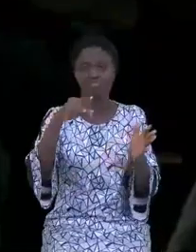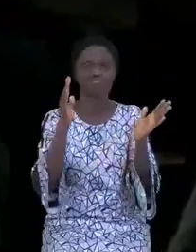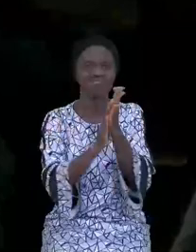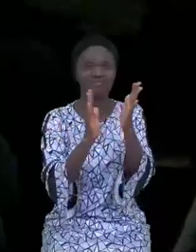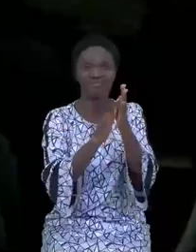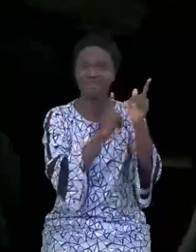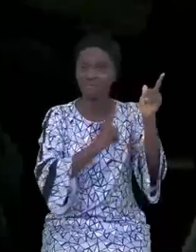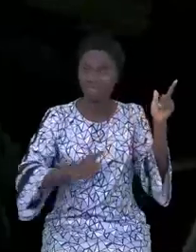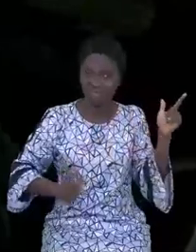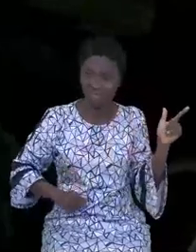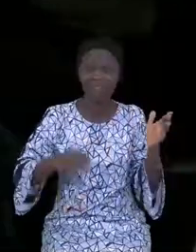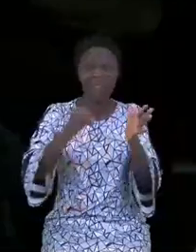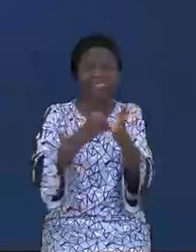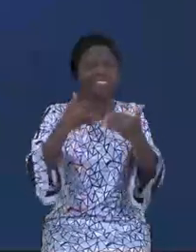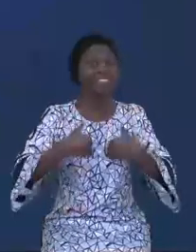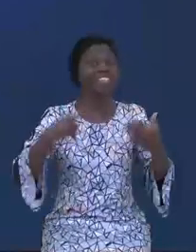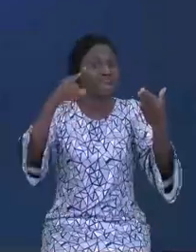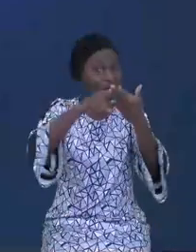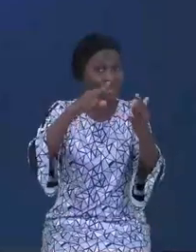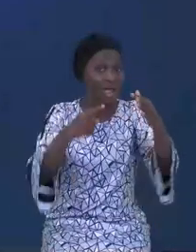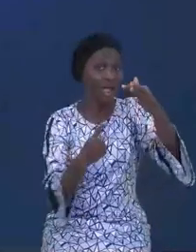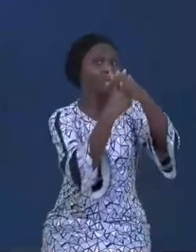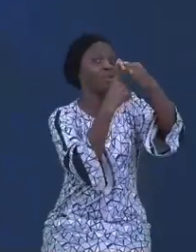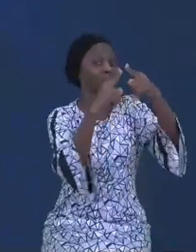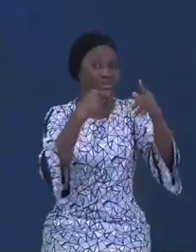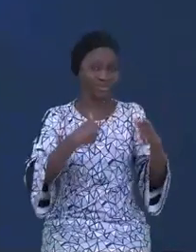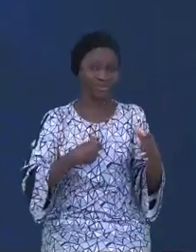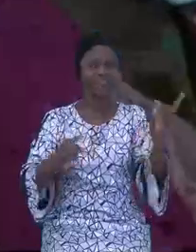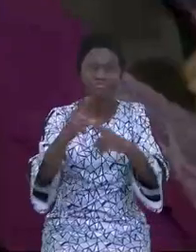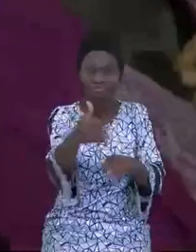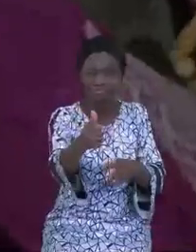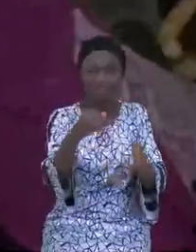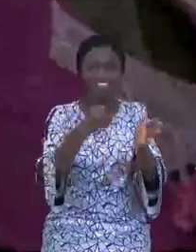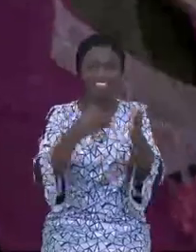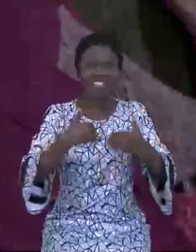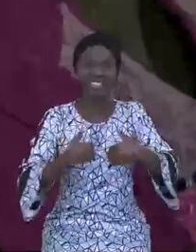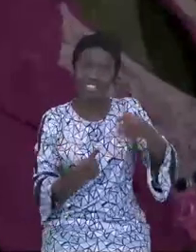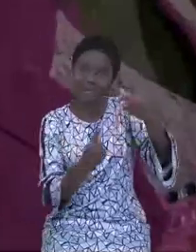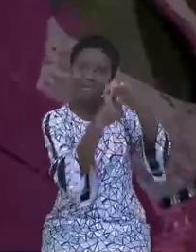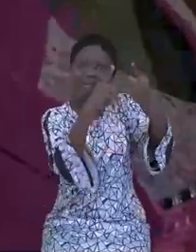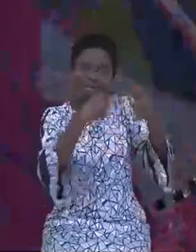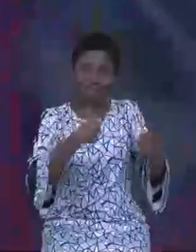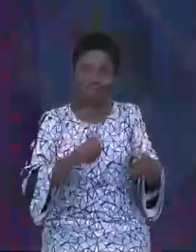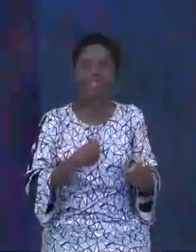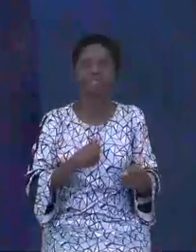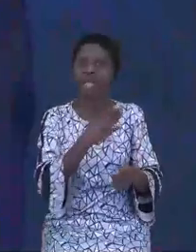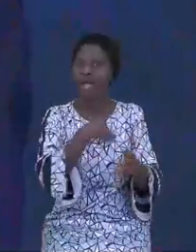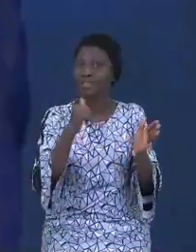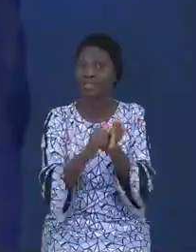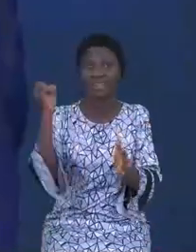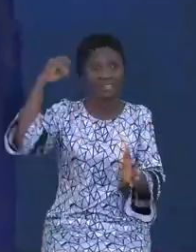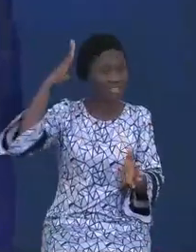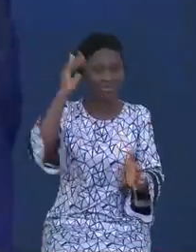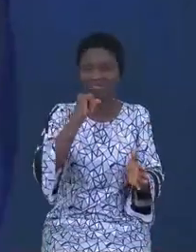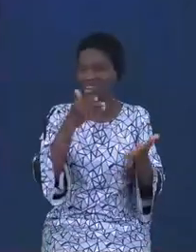m'est apparue. Elle est venue à moi. Et cette grâce ne va pas te laisser